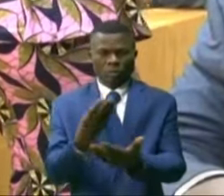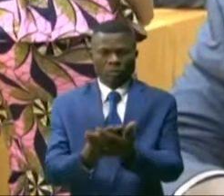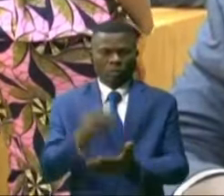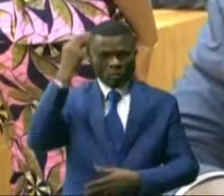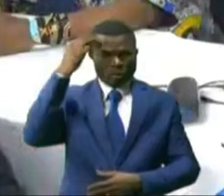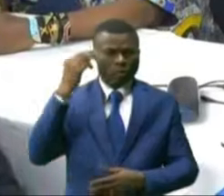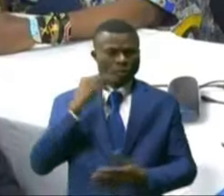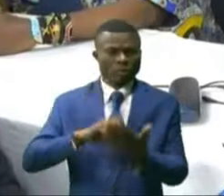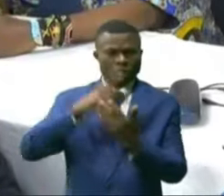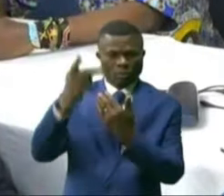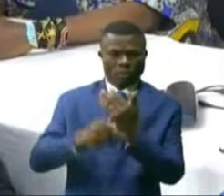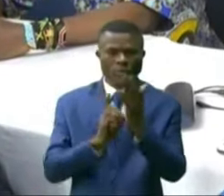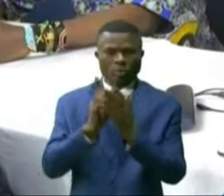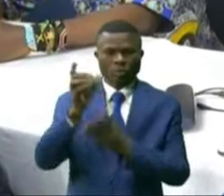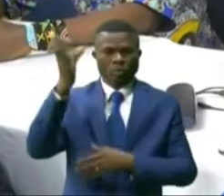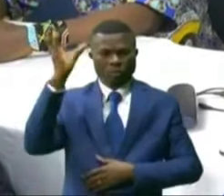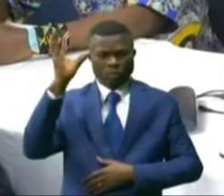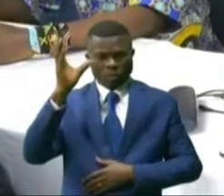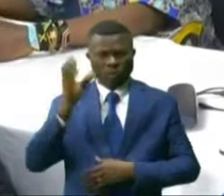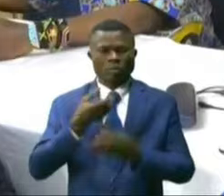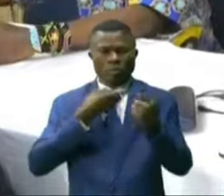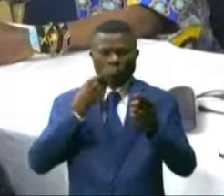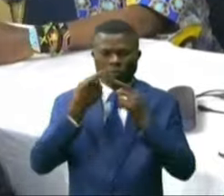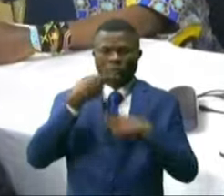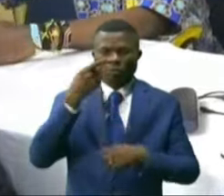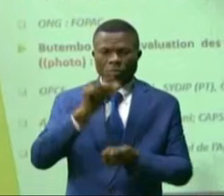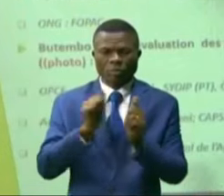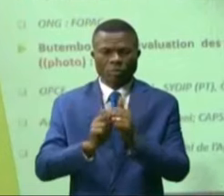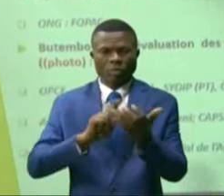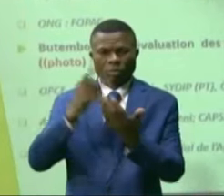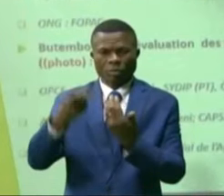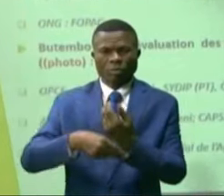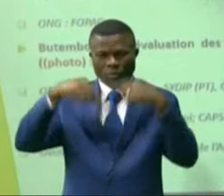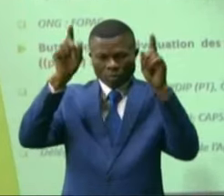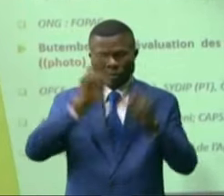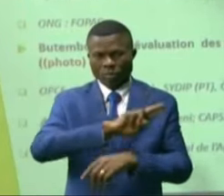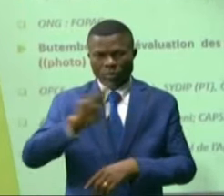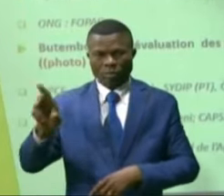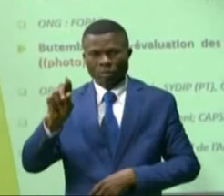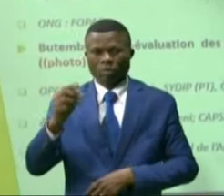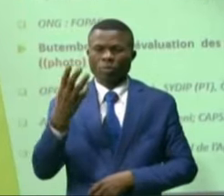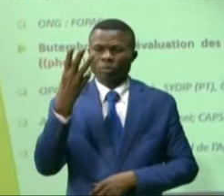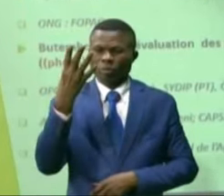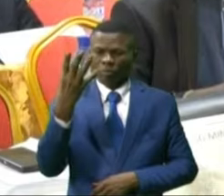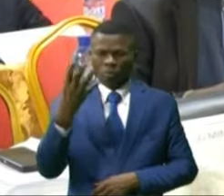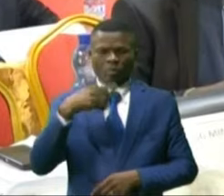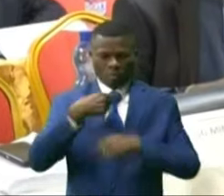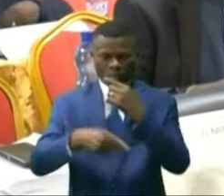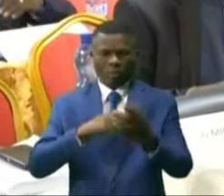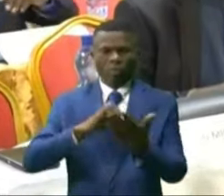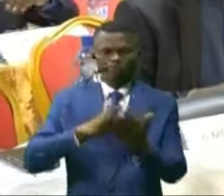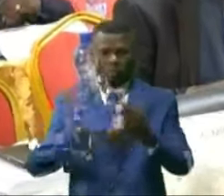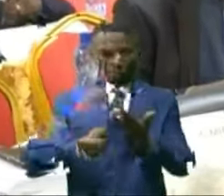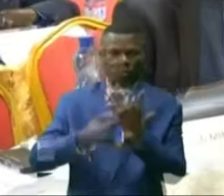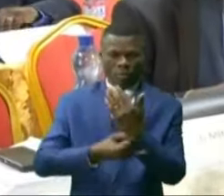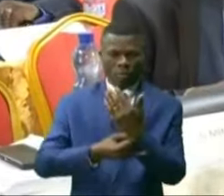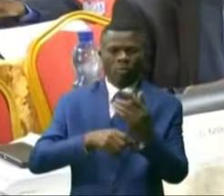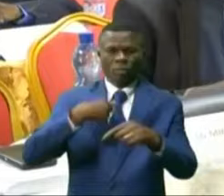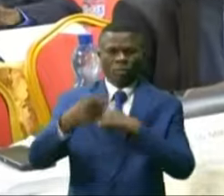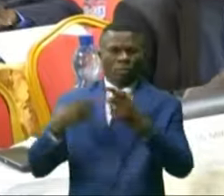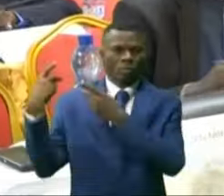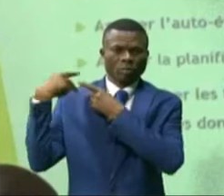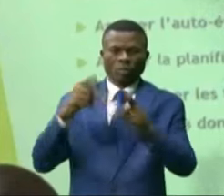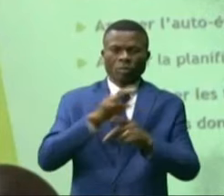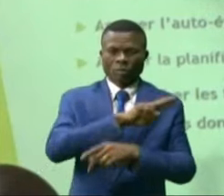plan et du développement rural, ont revisé le plan du budget annuel 2024 en vue de relancer ce projet lancé